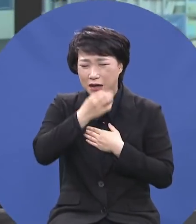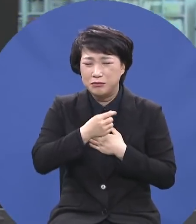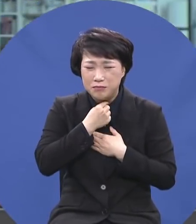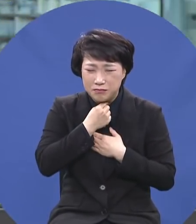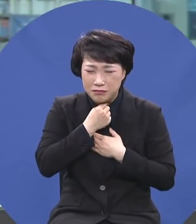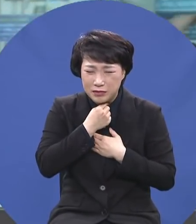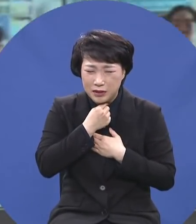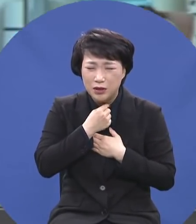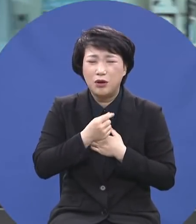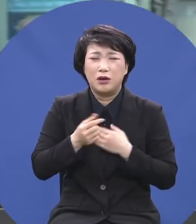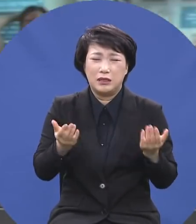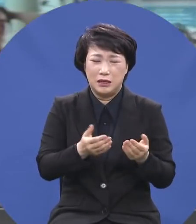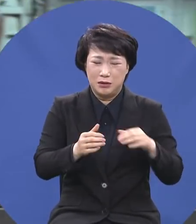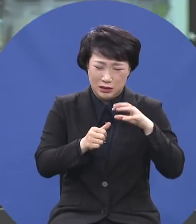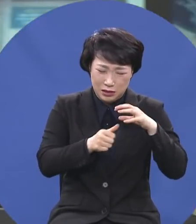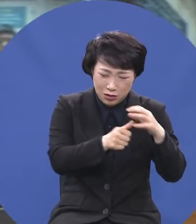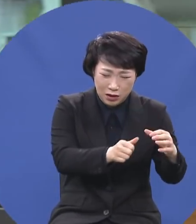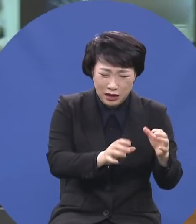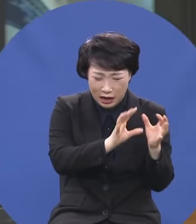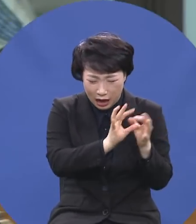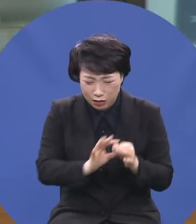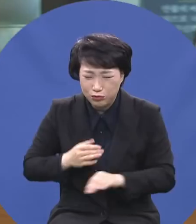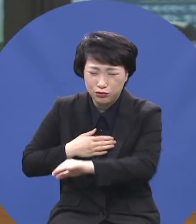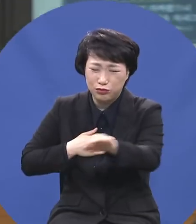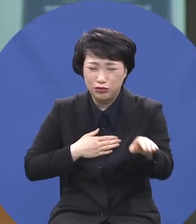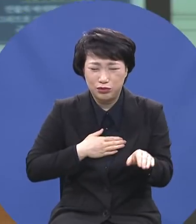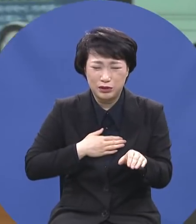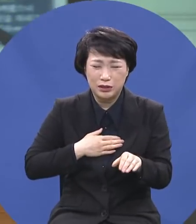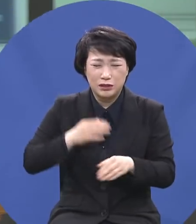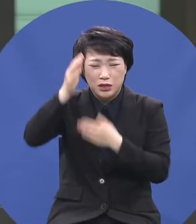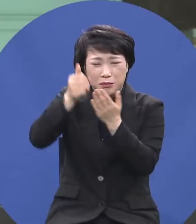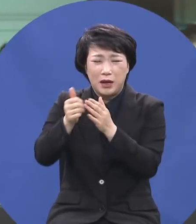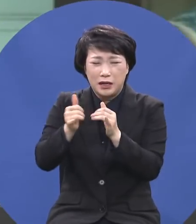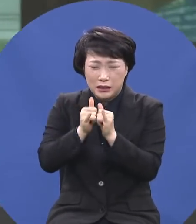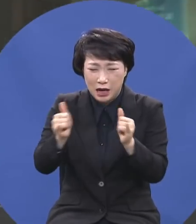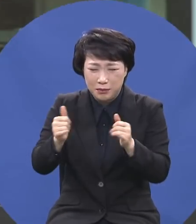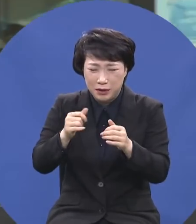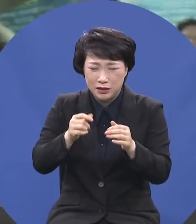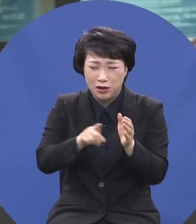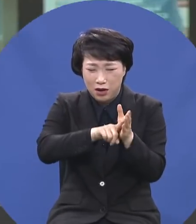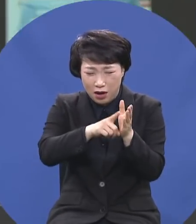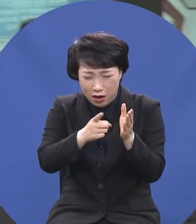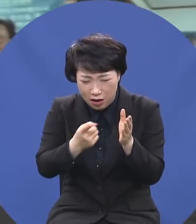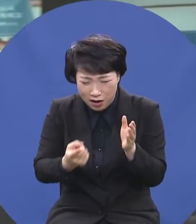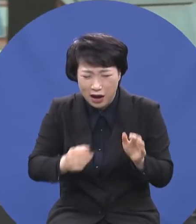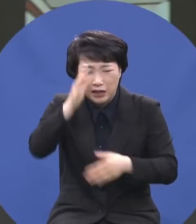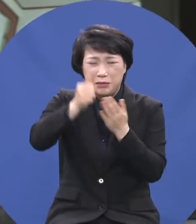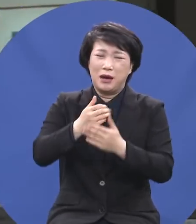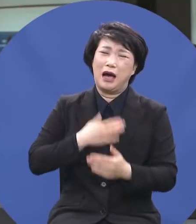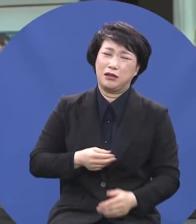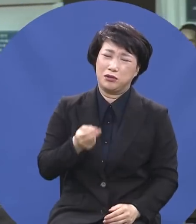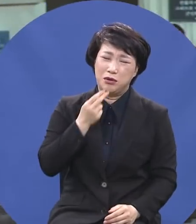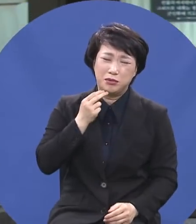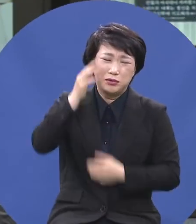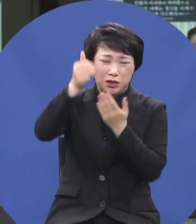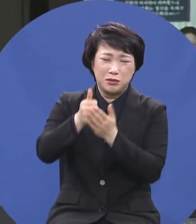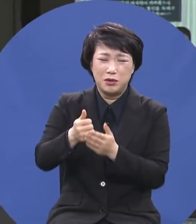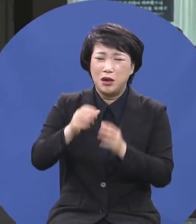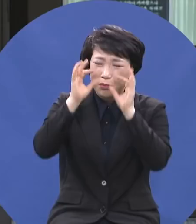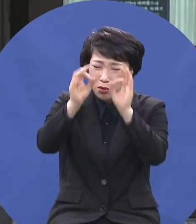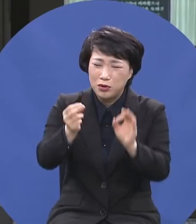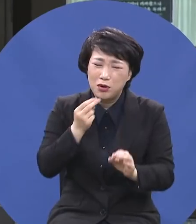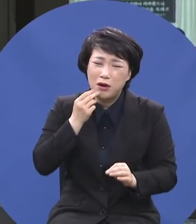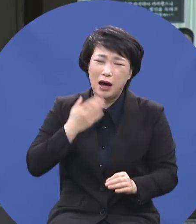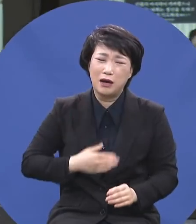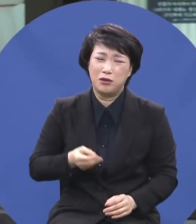소욕과 정욕과 요구를 이용해서 끝없이 우리를 성령에서 이탈되어 하나님을 알지 못하고 성령을 보지도